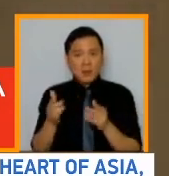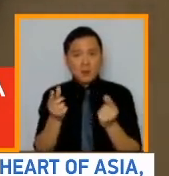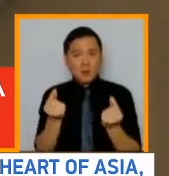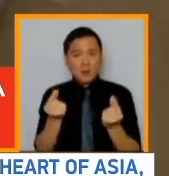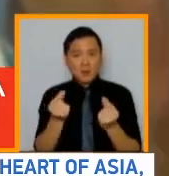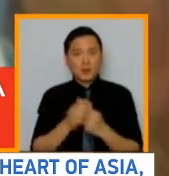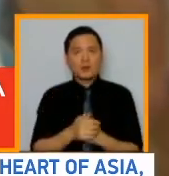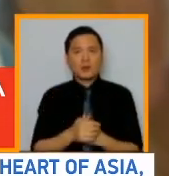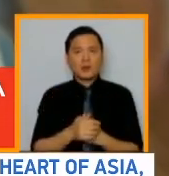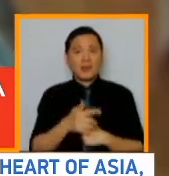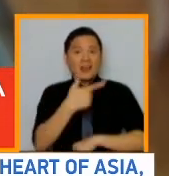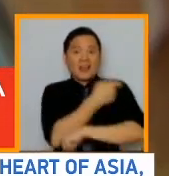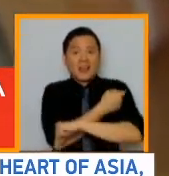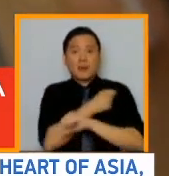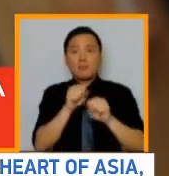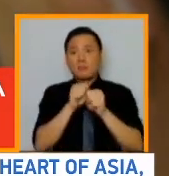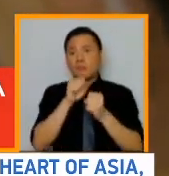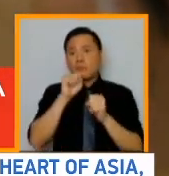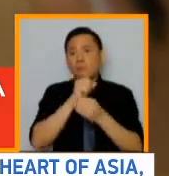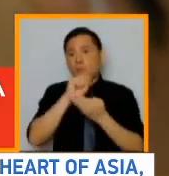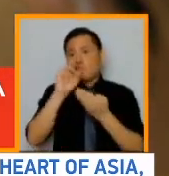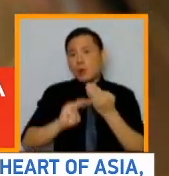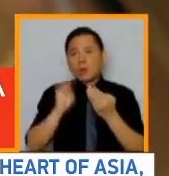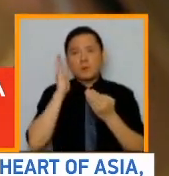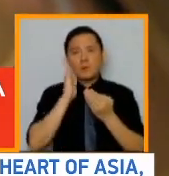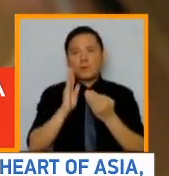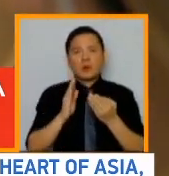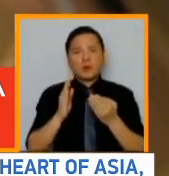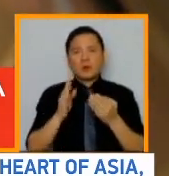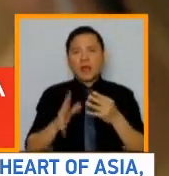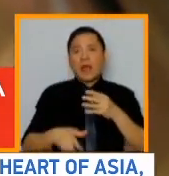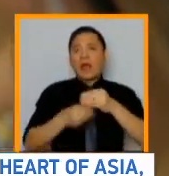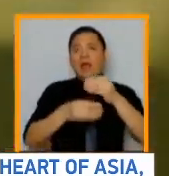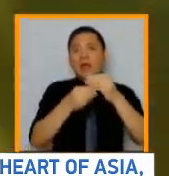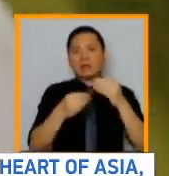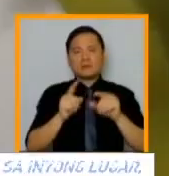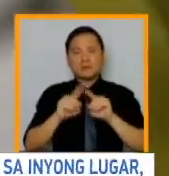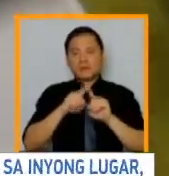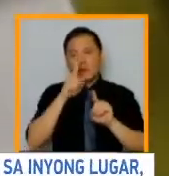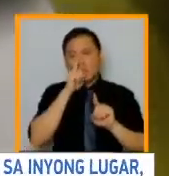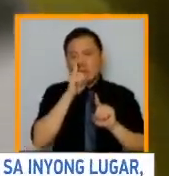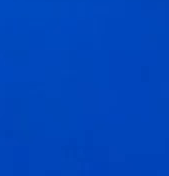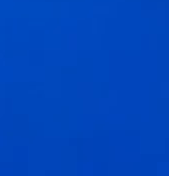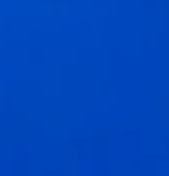bakunahan sa mga 5 hanggang 11 taong gulang.